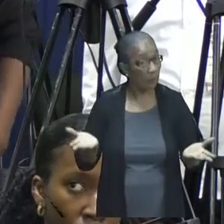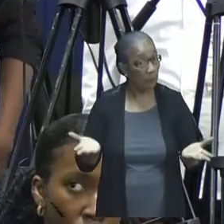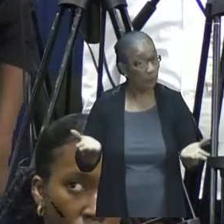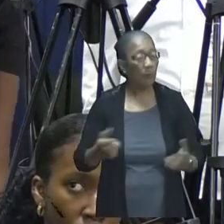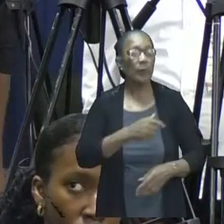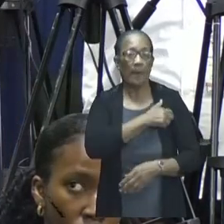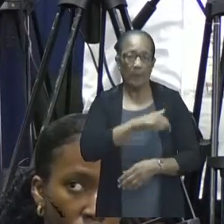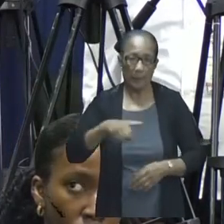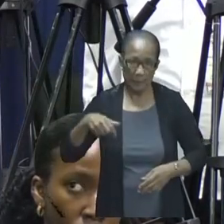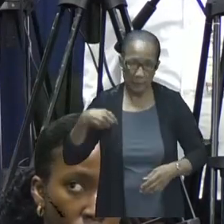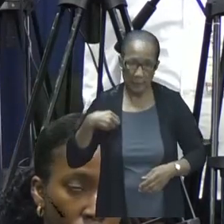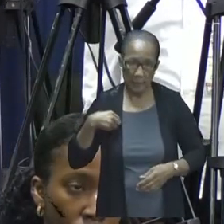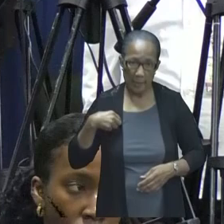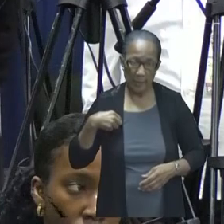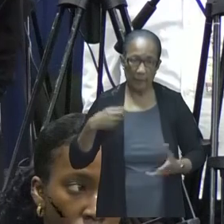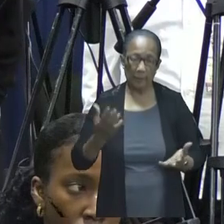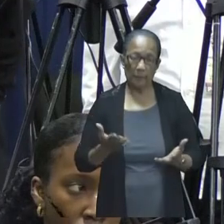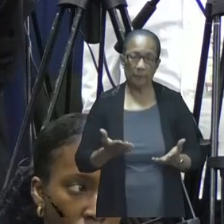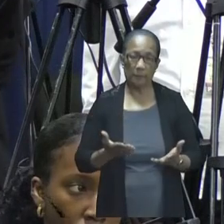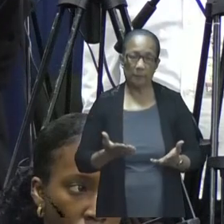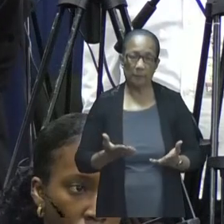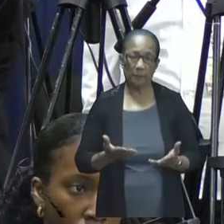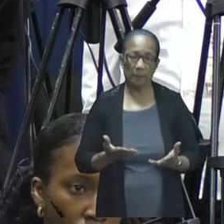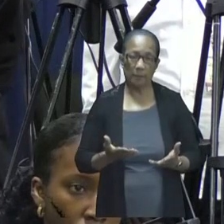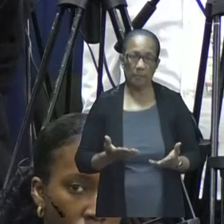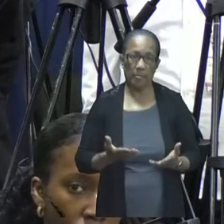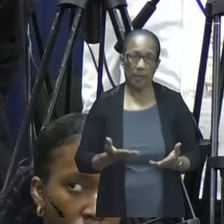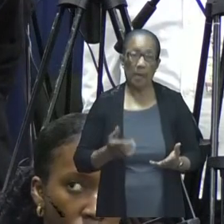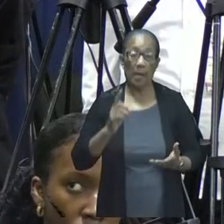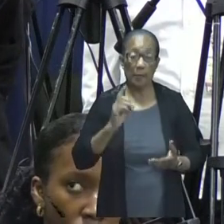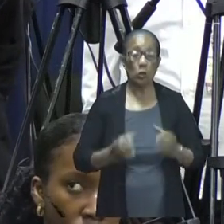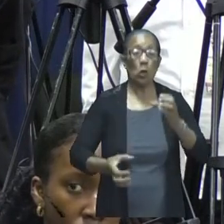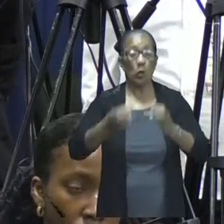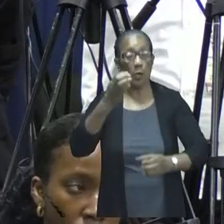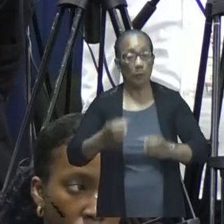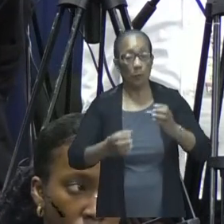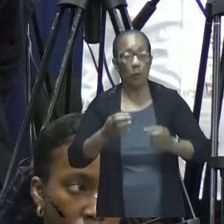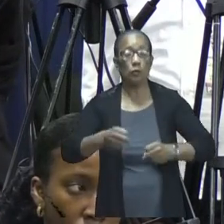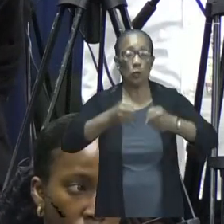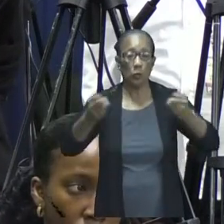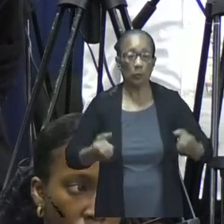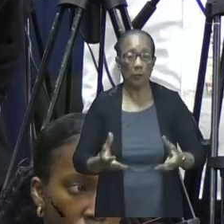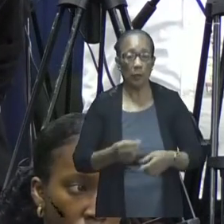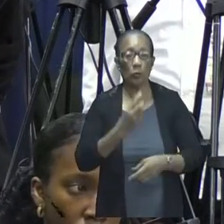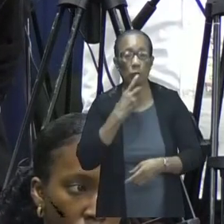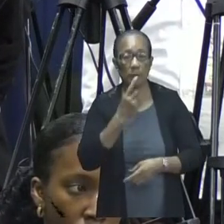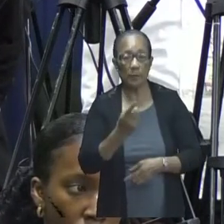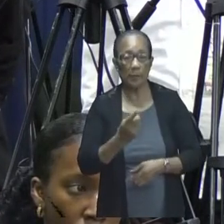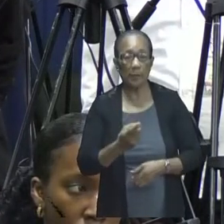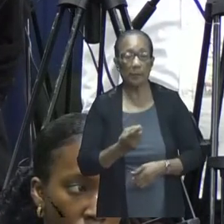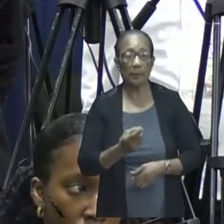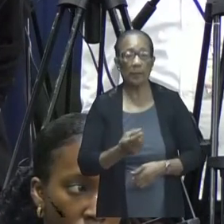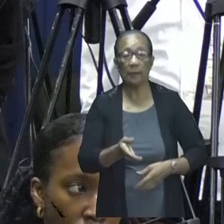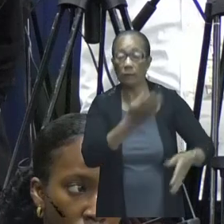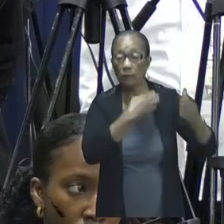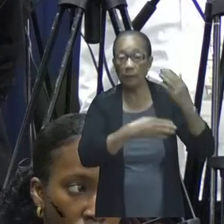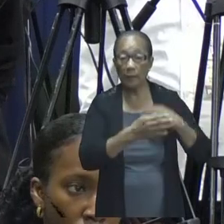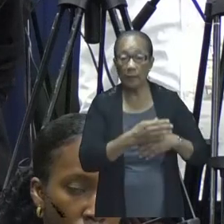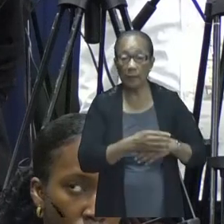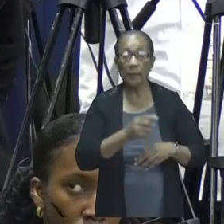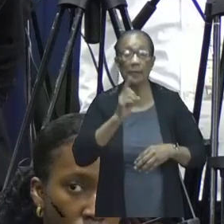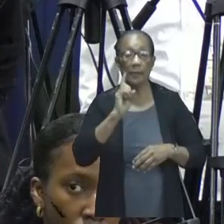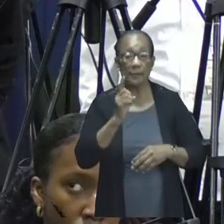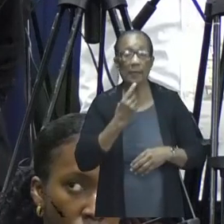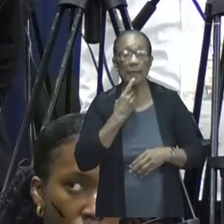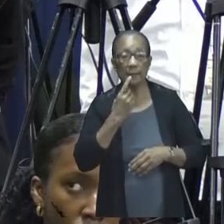president er zal een was al drie tijd komen had u aangeven in het verleden is er al sprake van